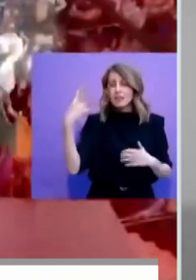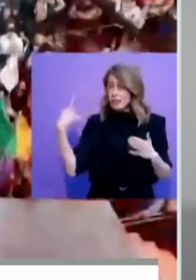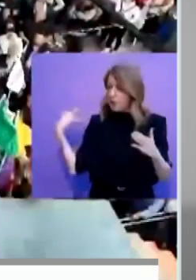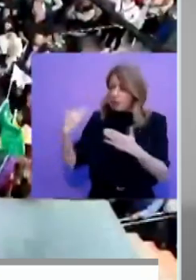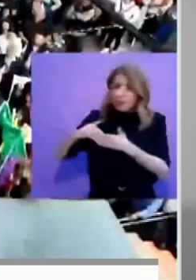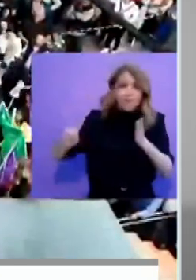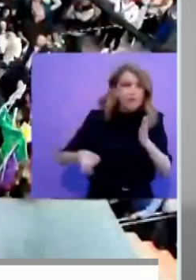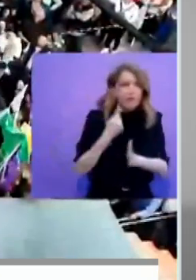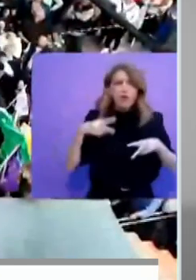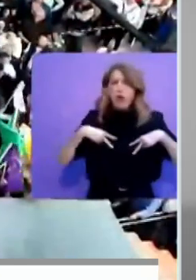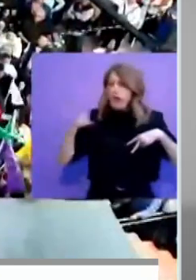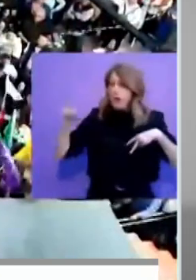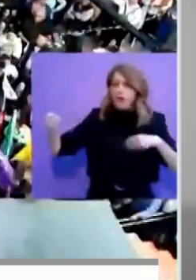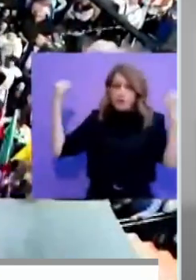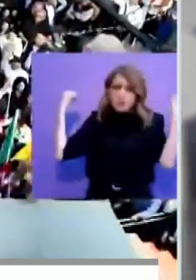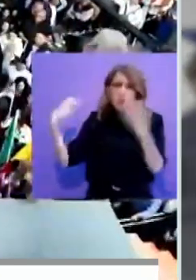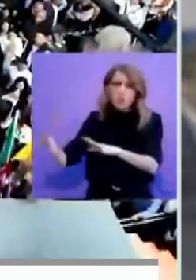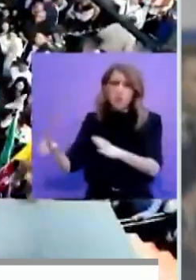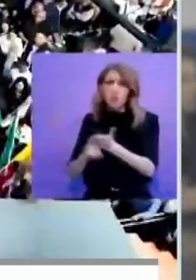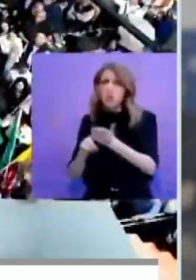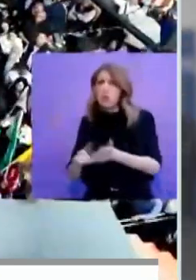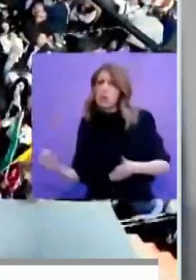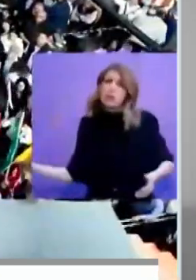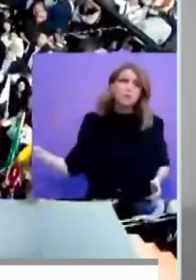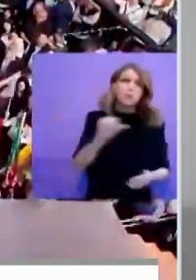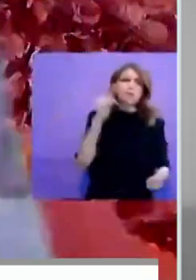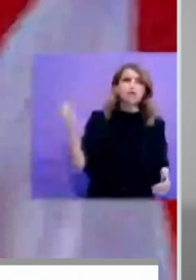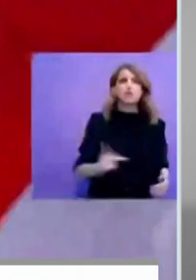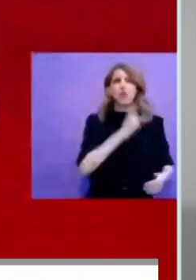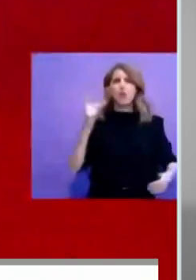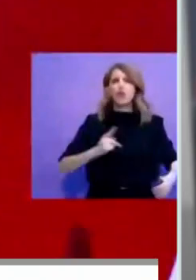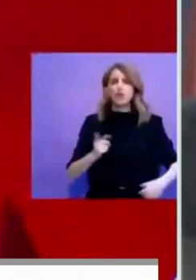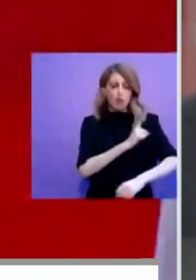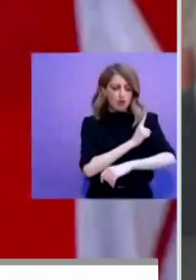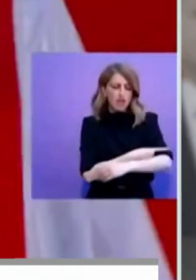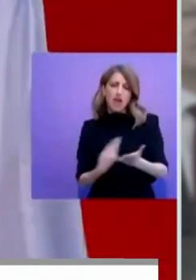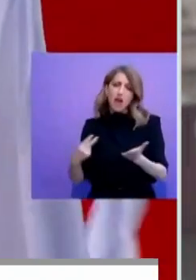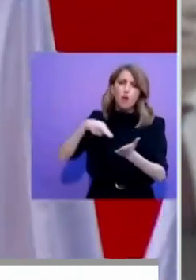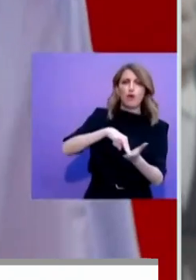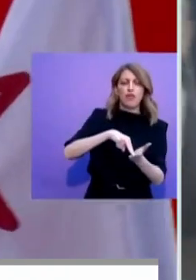σταθμή θα είναι το Ηράκλειο και η Πάτρα. Και ο Τσίπρας είναι Γιάννενα. Τέλος, το πέμπνε, Ιγουμενίτσα, Γιάννενα. Α, μάλιστα.